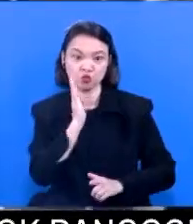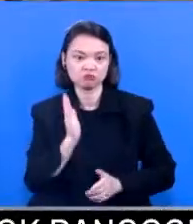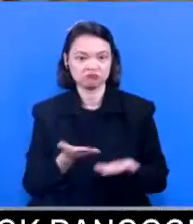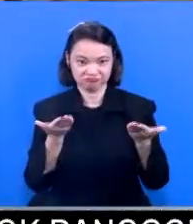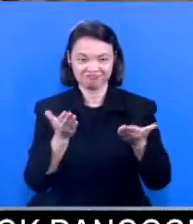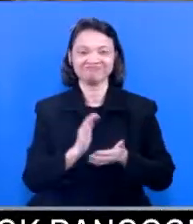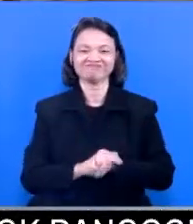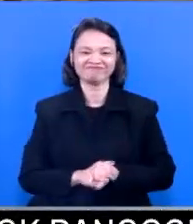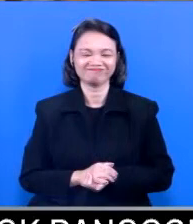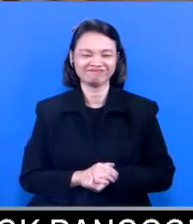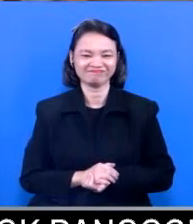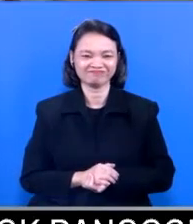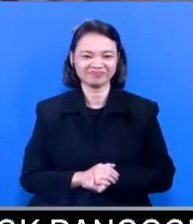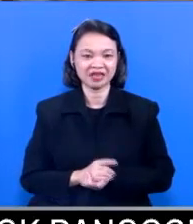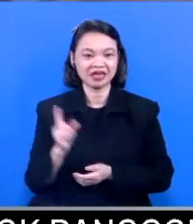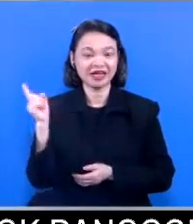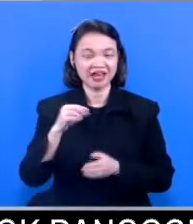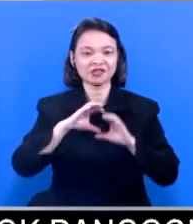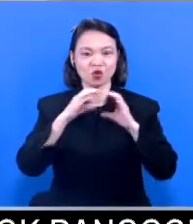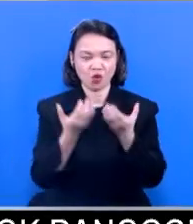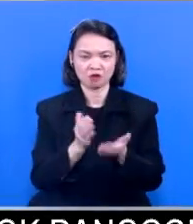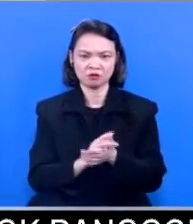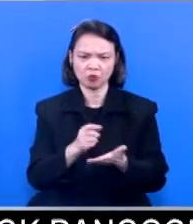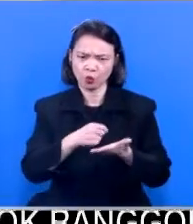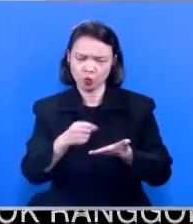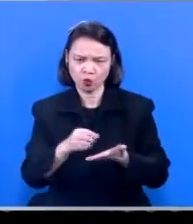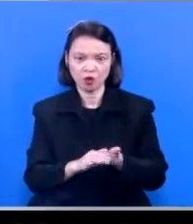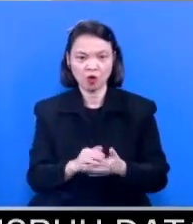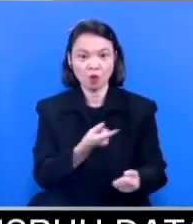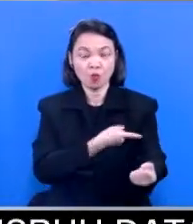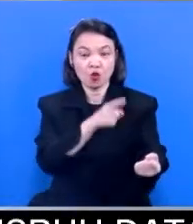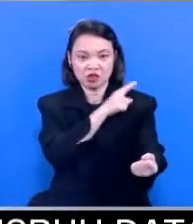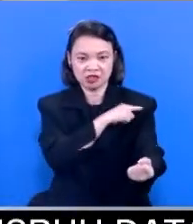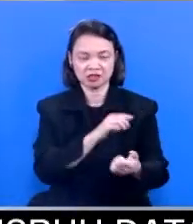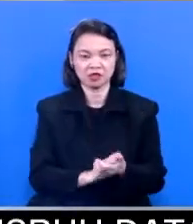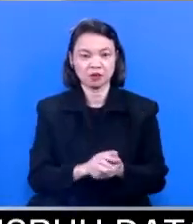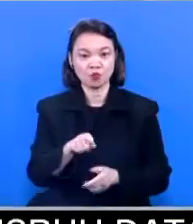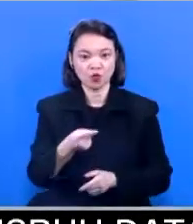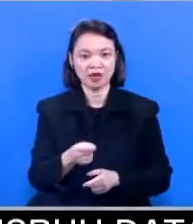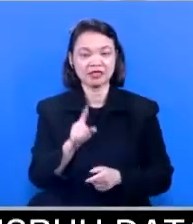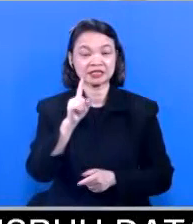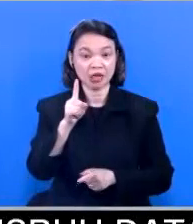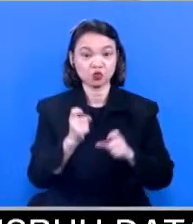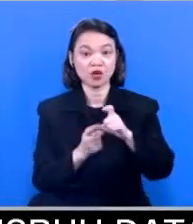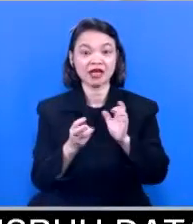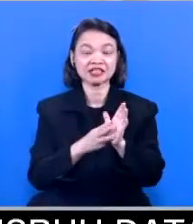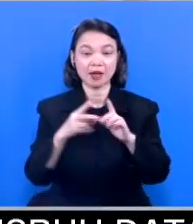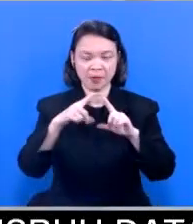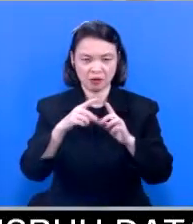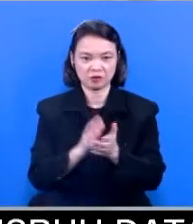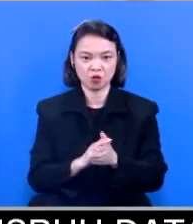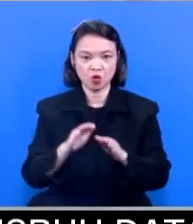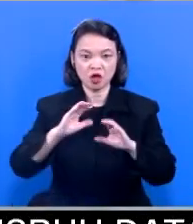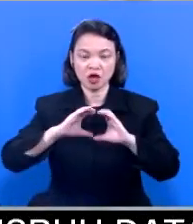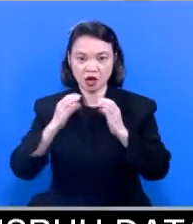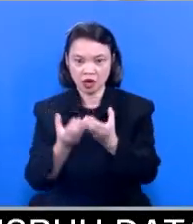begitu. Pihak sekolah mengaku sudah melihat potensi Rizky Nabila sejak kelas 1 SMA. Termasuk menempatkan Rizky di kelas